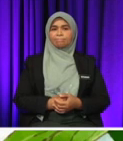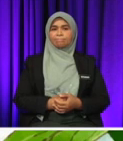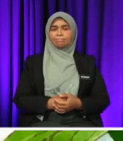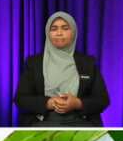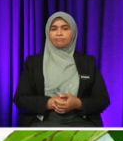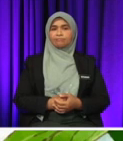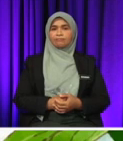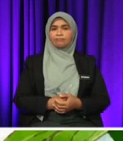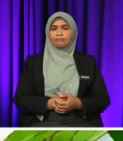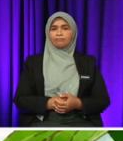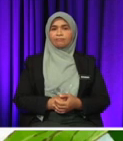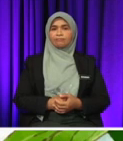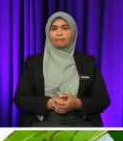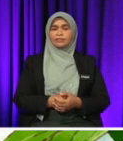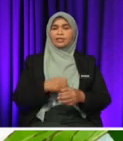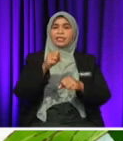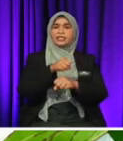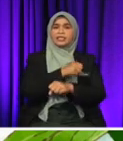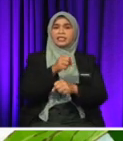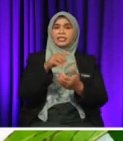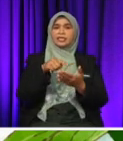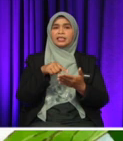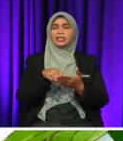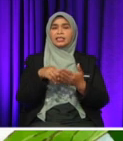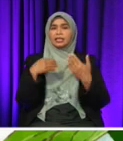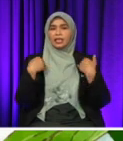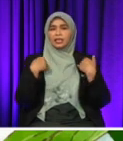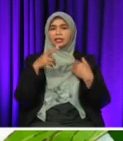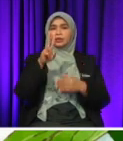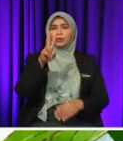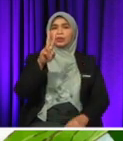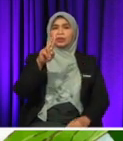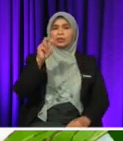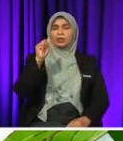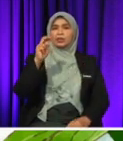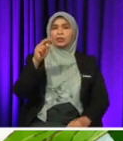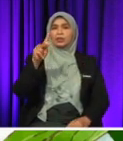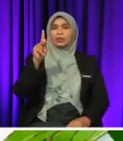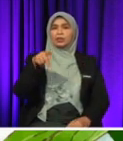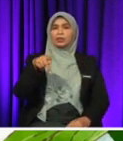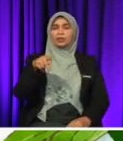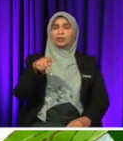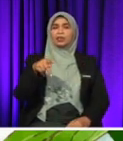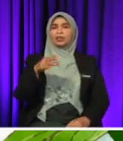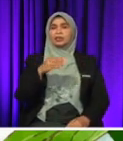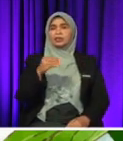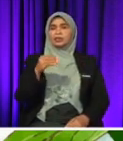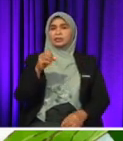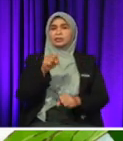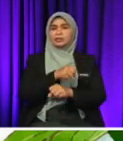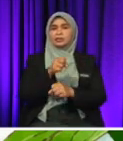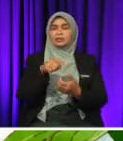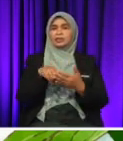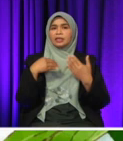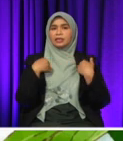baik saja ini mempunyai dua rangkap Selain itu saja ini juga mempunyai dua